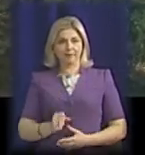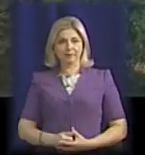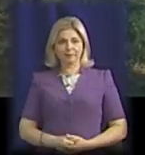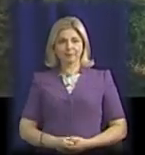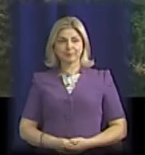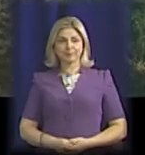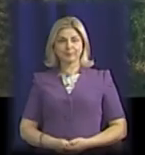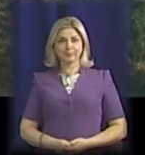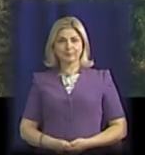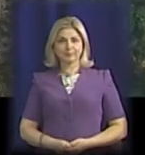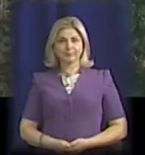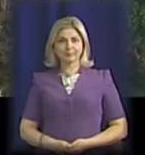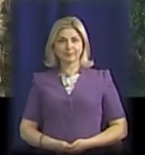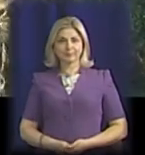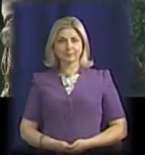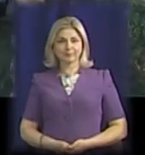Мотори, працюємо живіє.